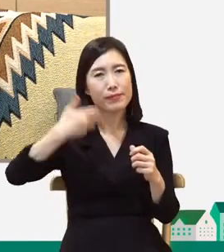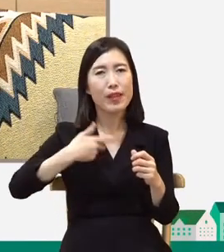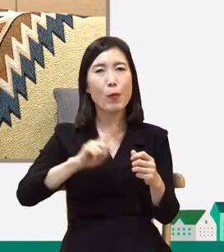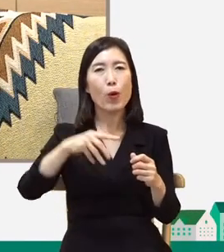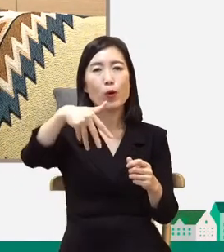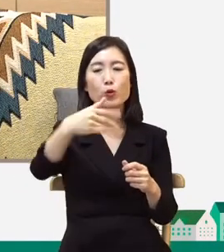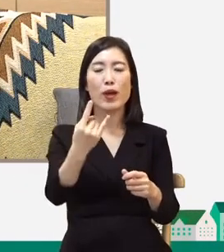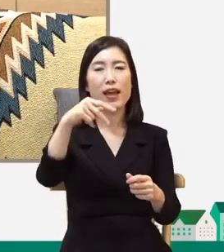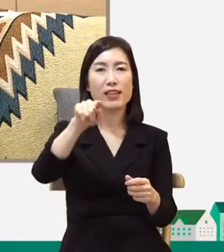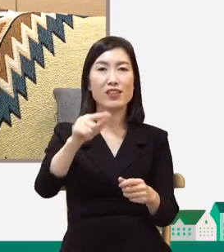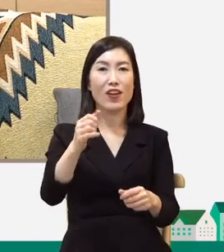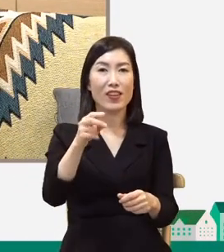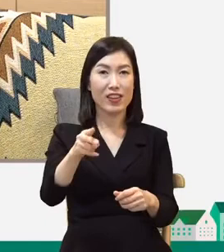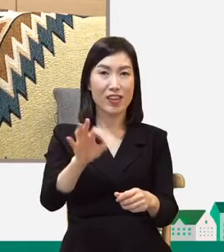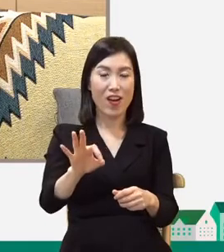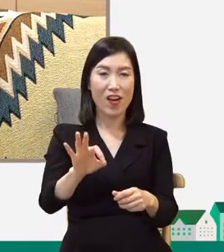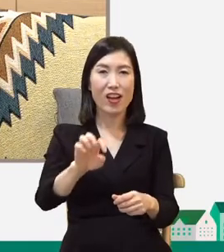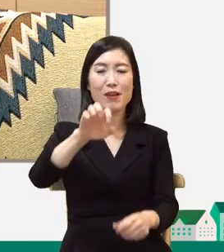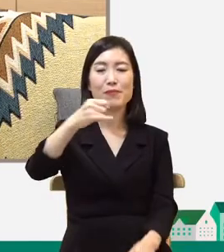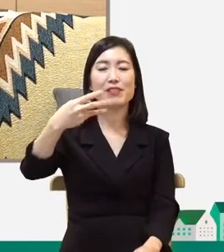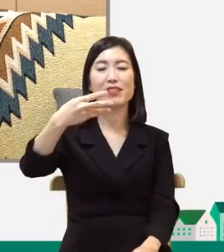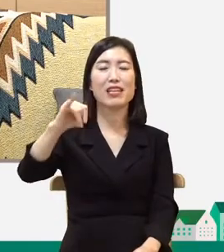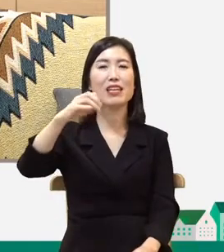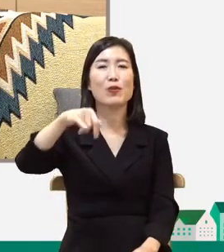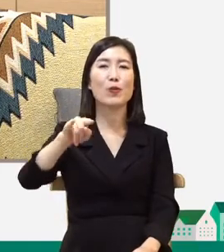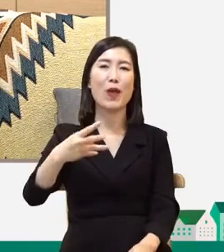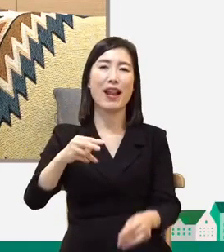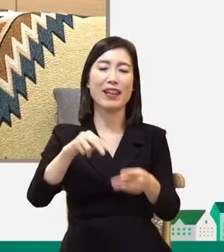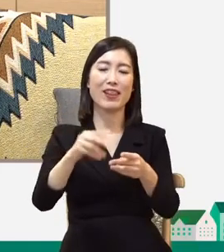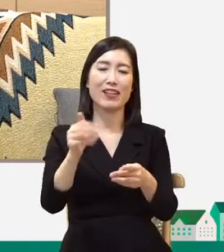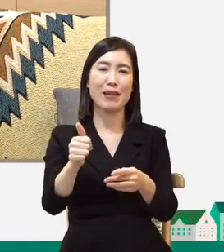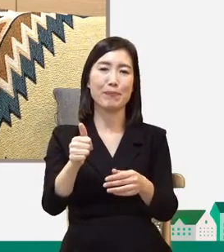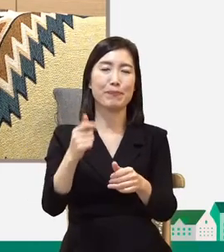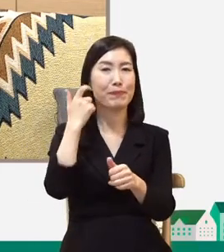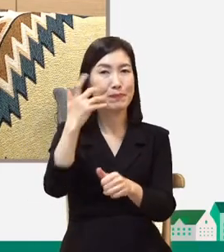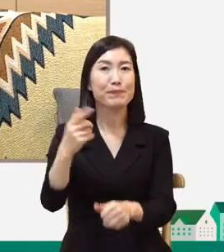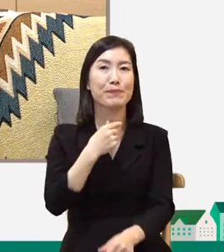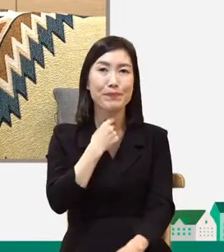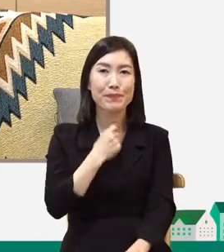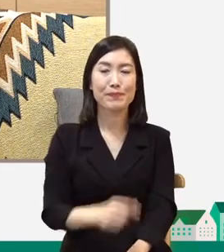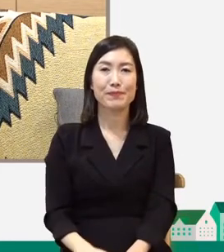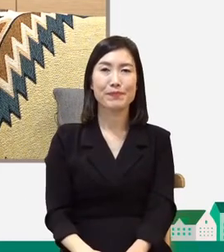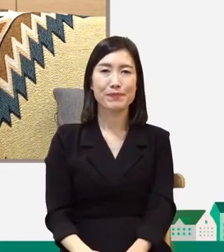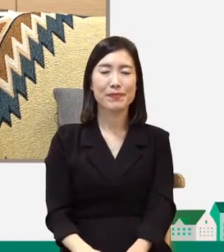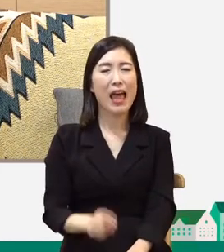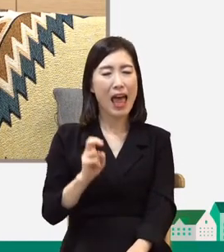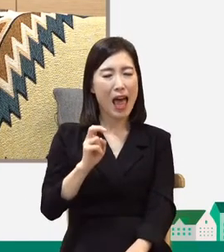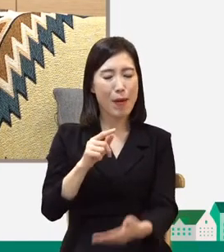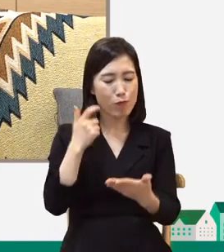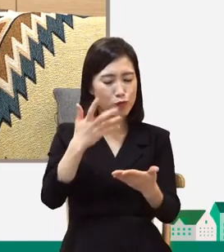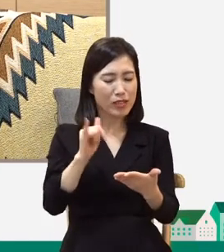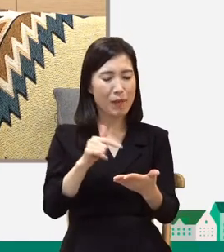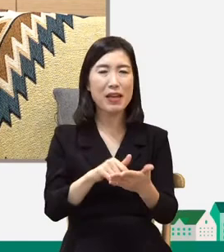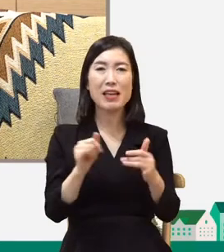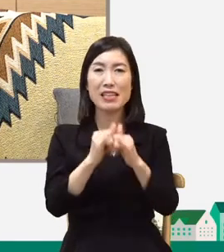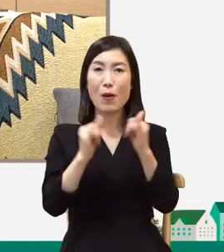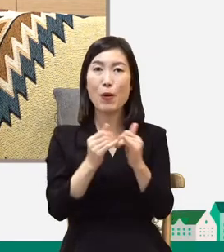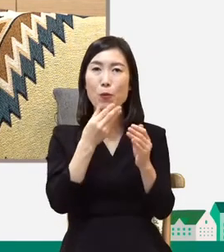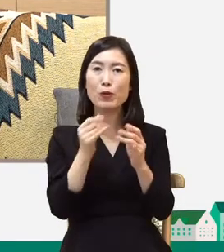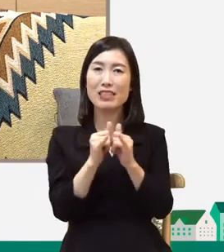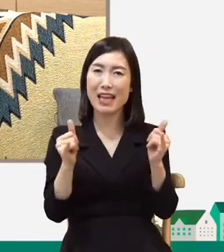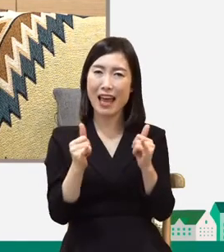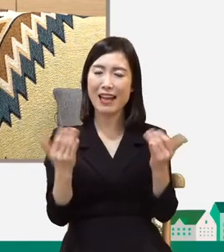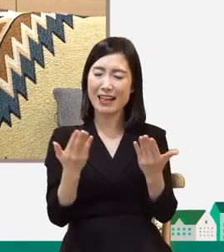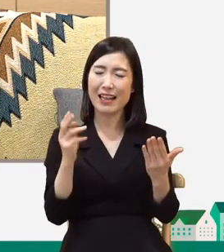이거는 이제 최선영 프레일 지원주택 센터장님께 여쭤보면 좋을 것 같은데요. 여기 이제 이분이 아마 사회복지 종사자이신 것